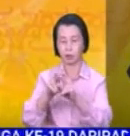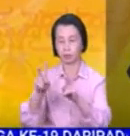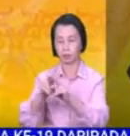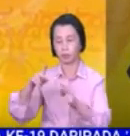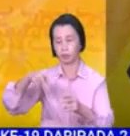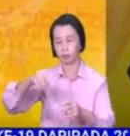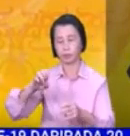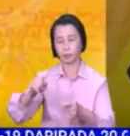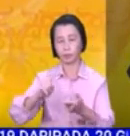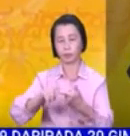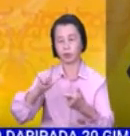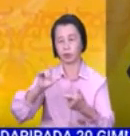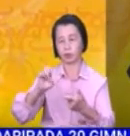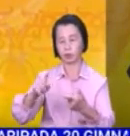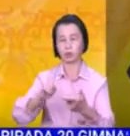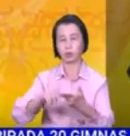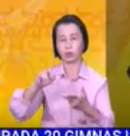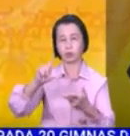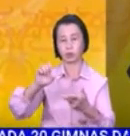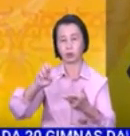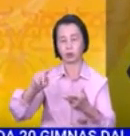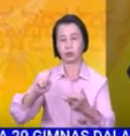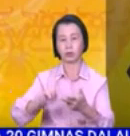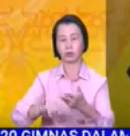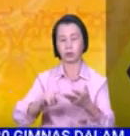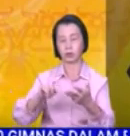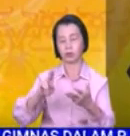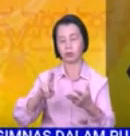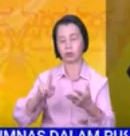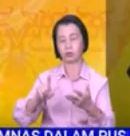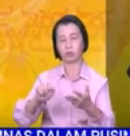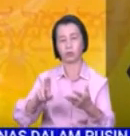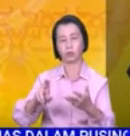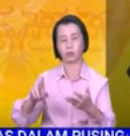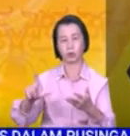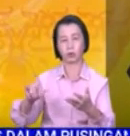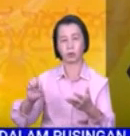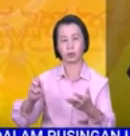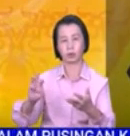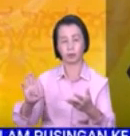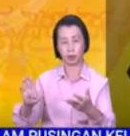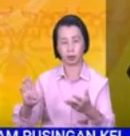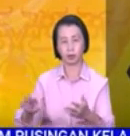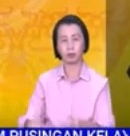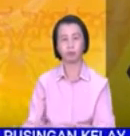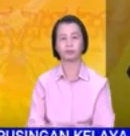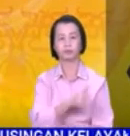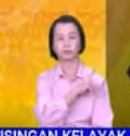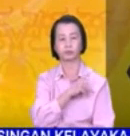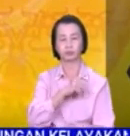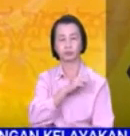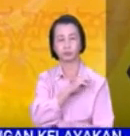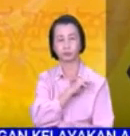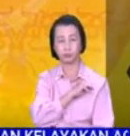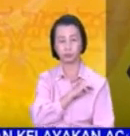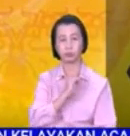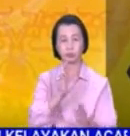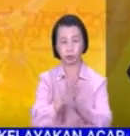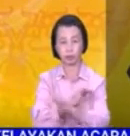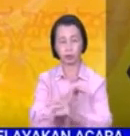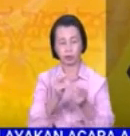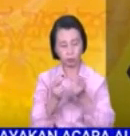Penan di Long Rayeh dan Long Napir di Ulu Limbang. Menurut Timbalan Ketua Menteri Dato' Ahmad Awang Tengah Ali Hassan, usaha